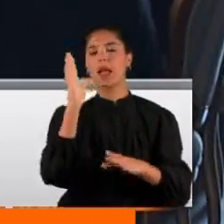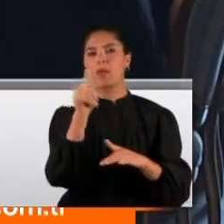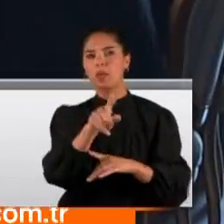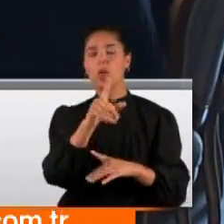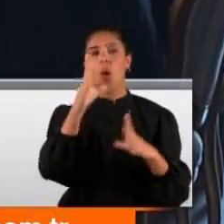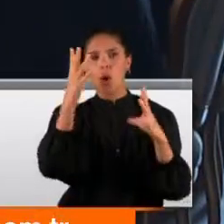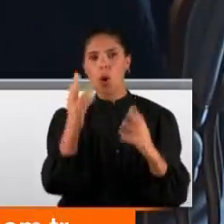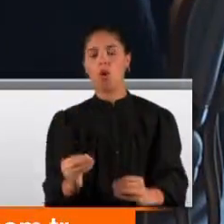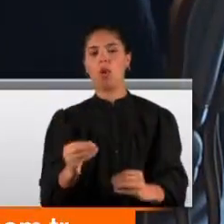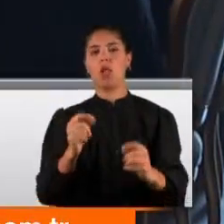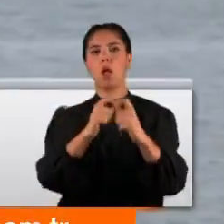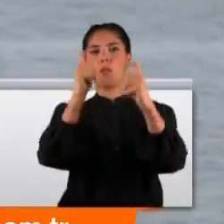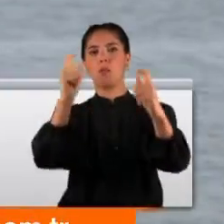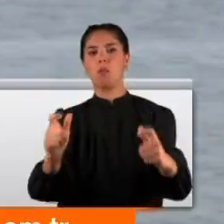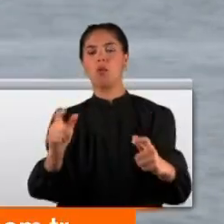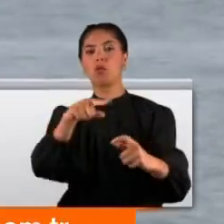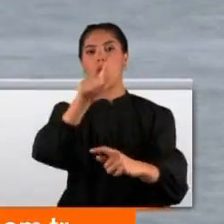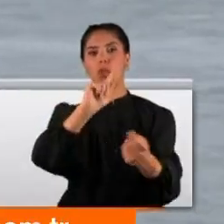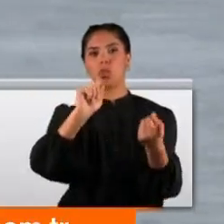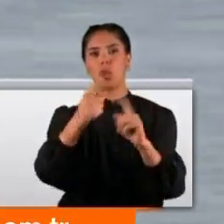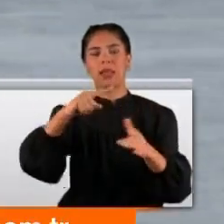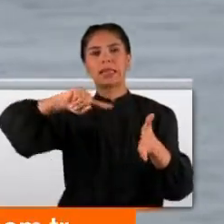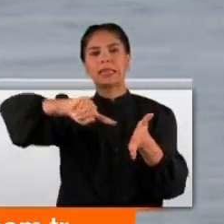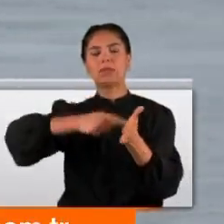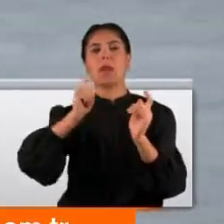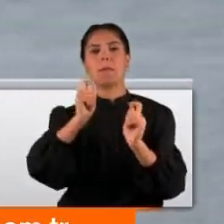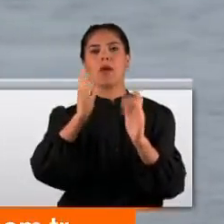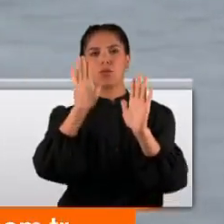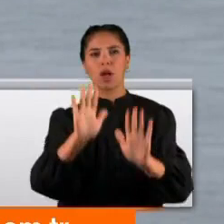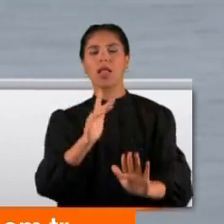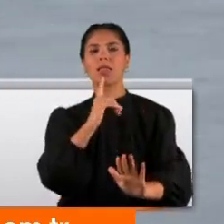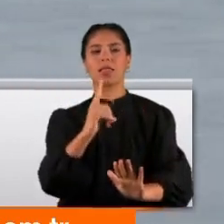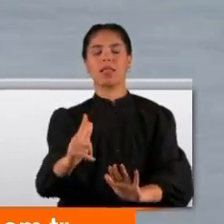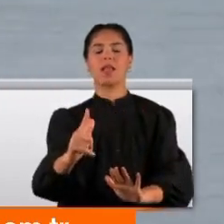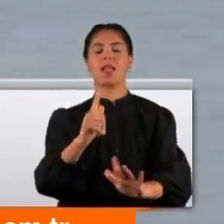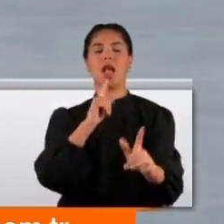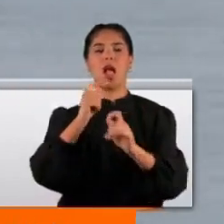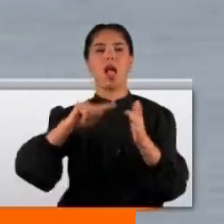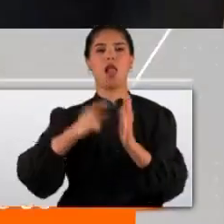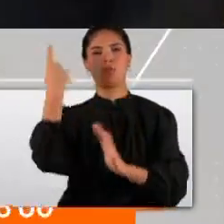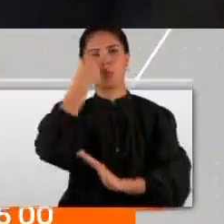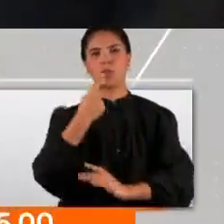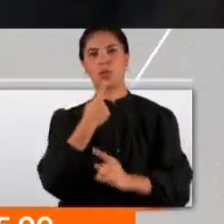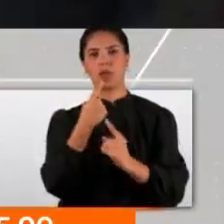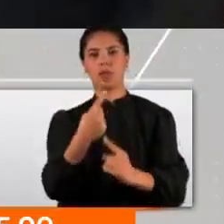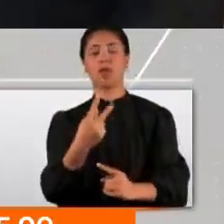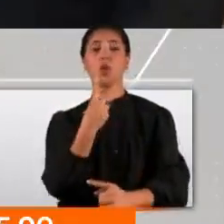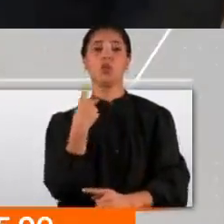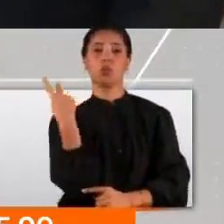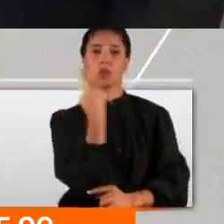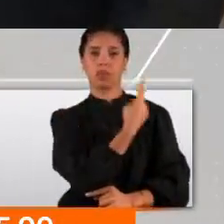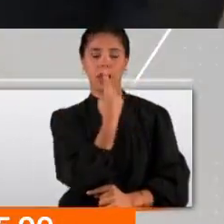Hersek'in ilk lideri Aliya izzetbegoviç'in o dönem imza atmak zorunda kaldık dediği Dalton antlaşmasını gösterdi Rusya